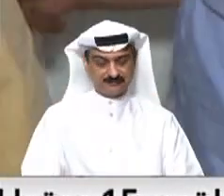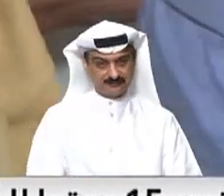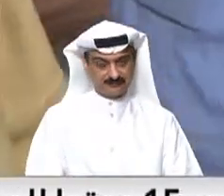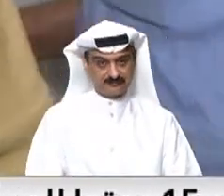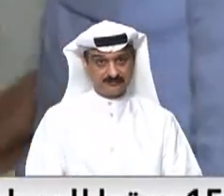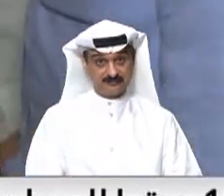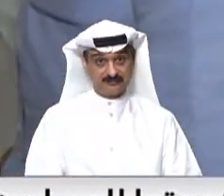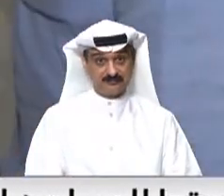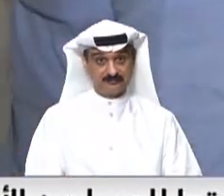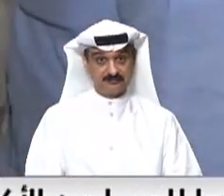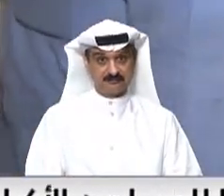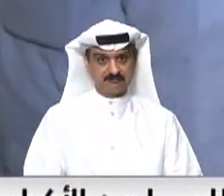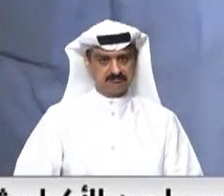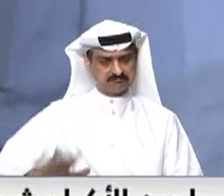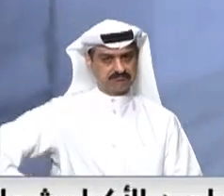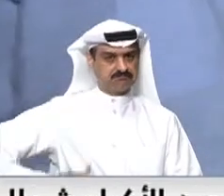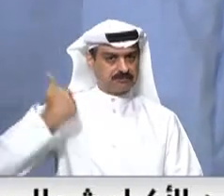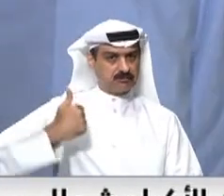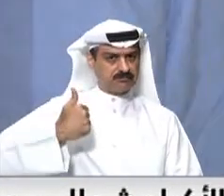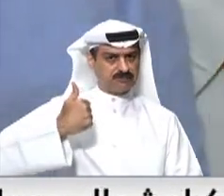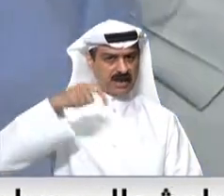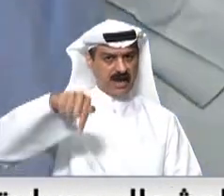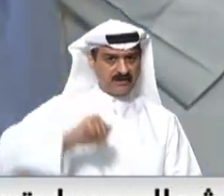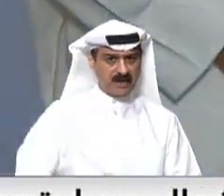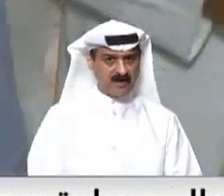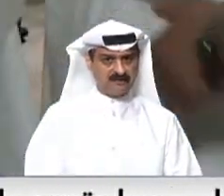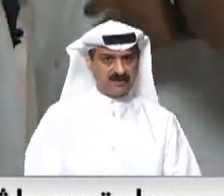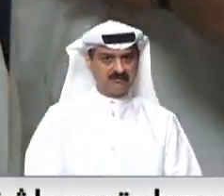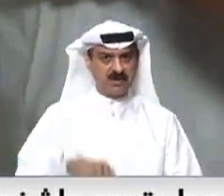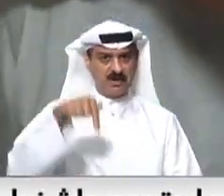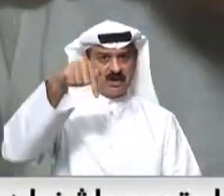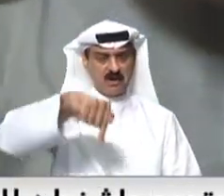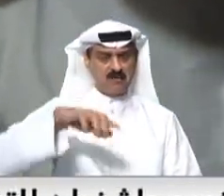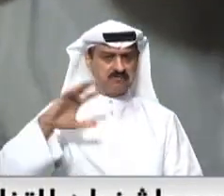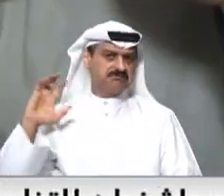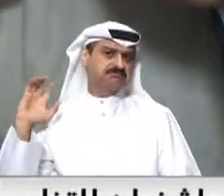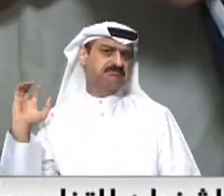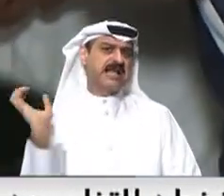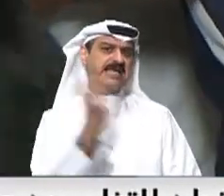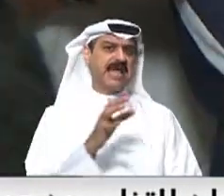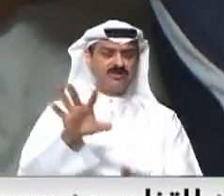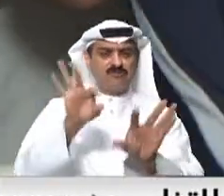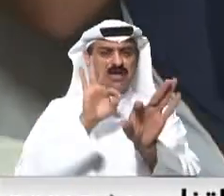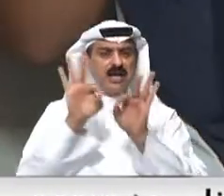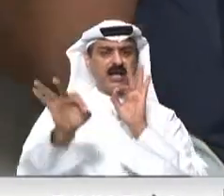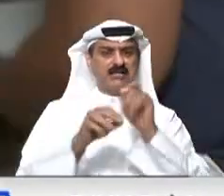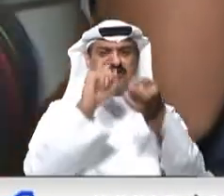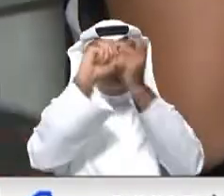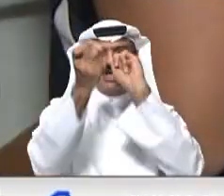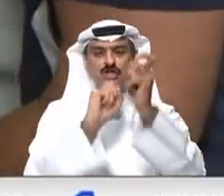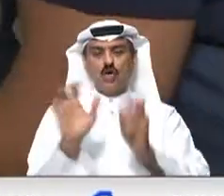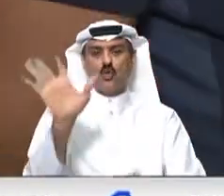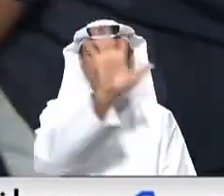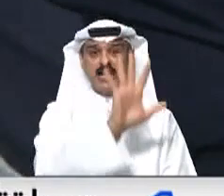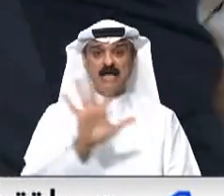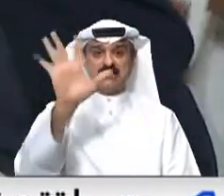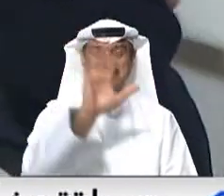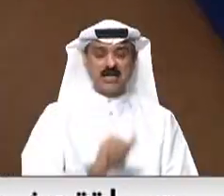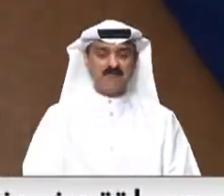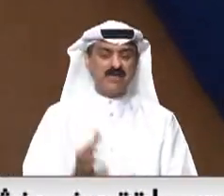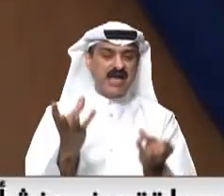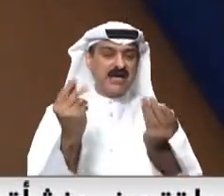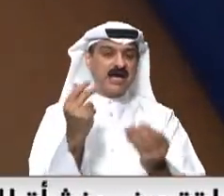على قدر العزم تأتي العزائم، فبعد أن قدموا مستوى لافتا في دورة الألعاب الآسيوية 19 في